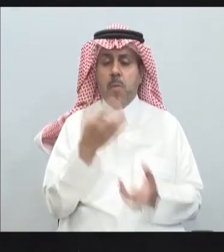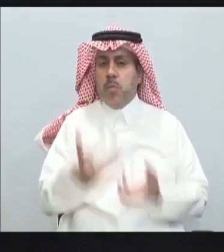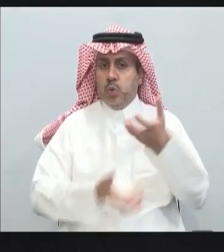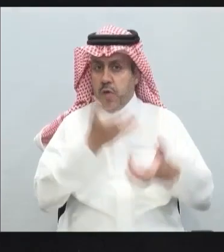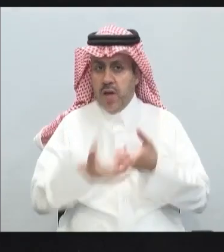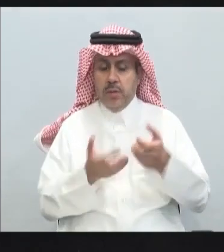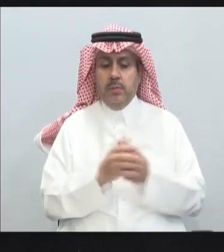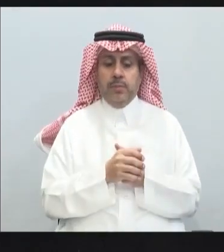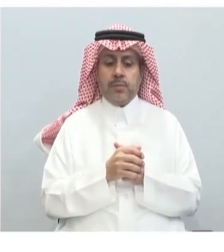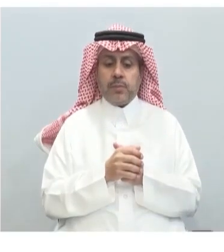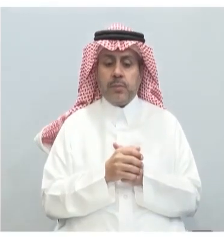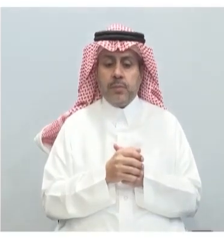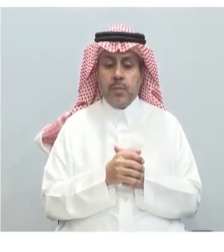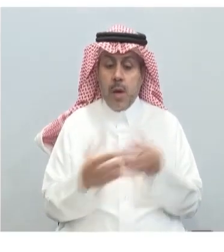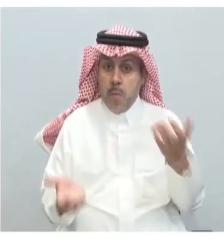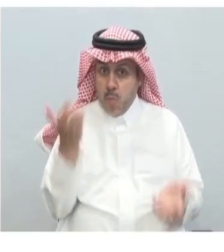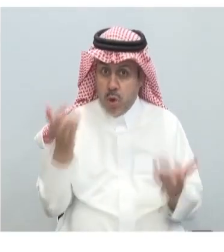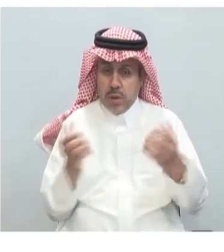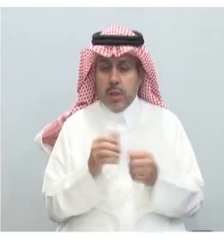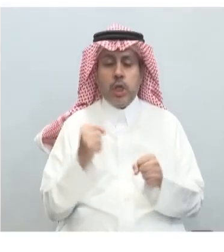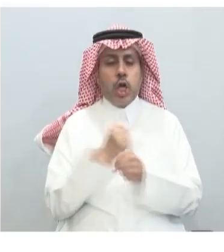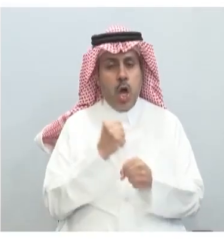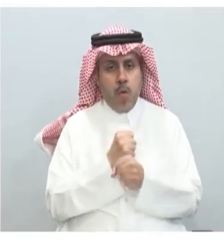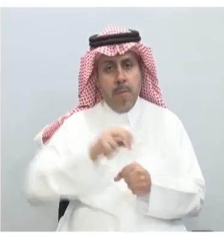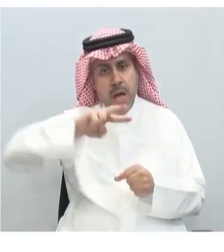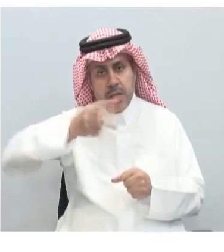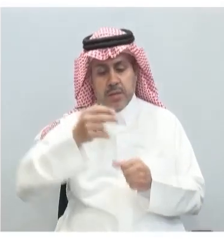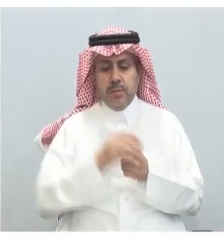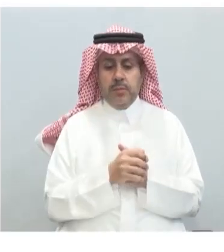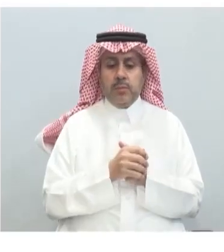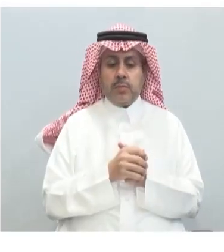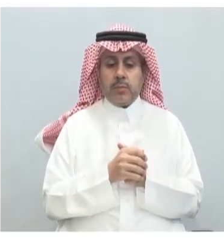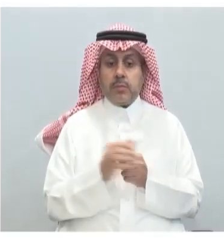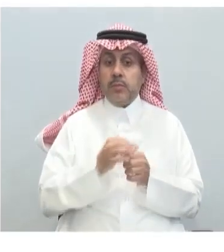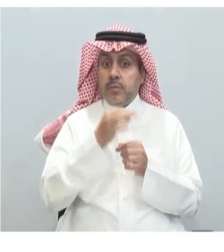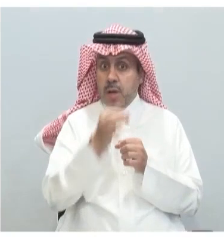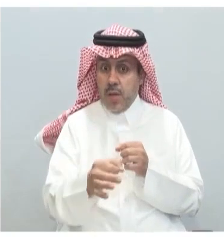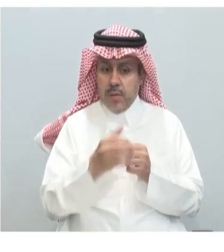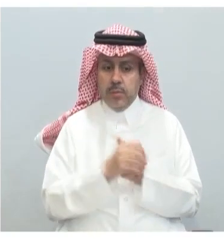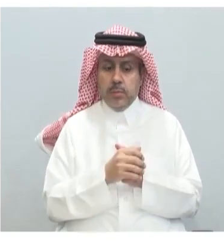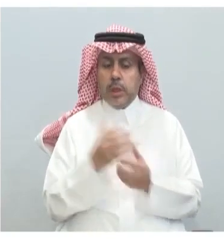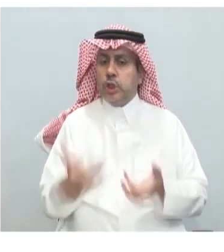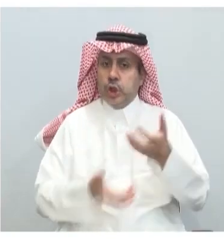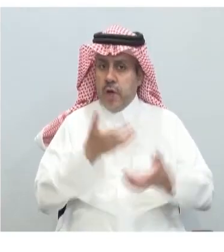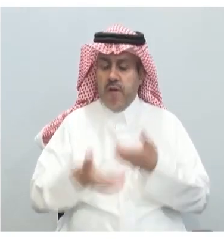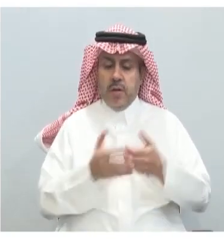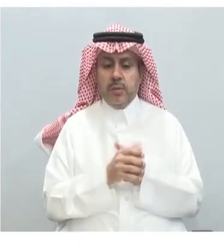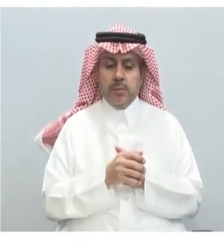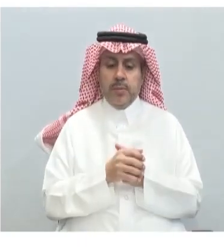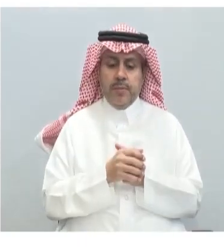اذا هذه هي المعادله التي سنقوم بعكسها حتى نضعه في في المتفاعلات